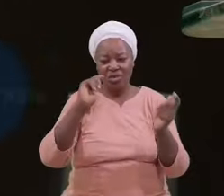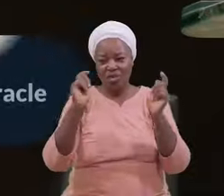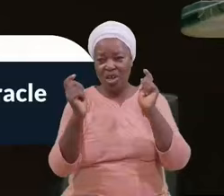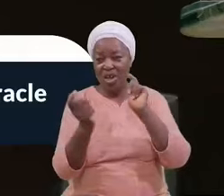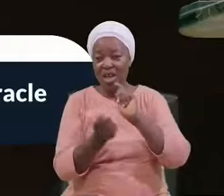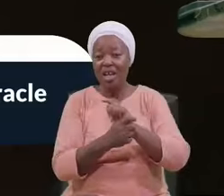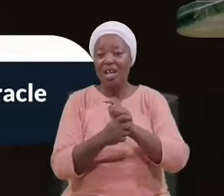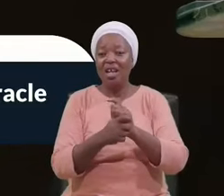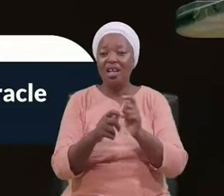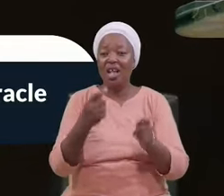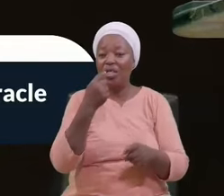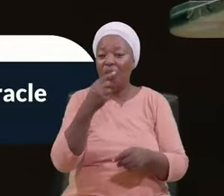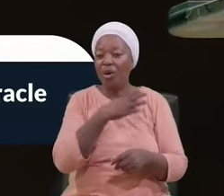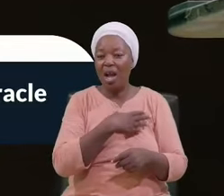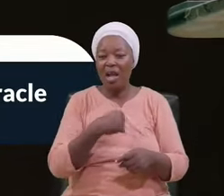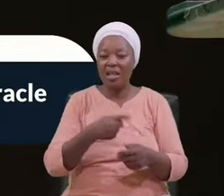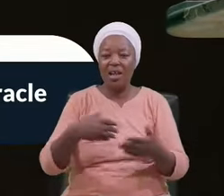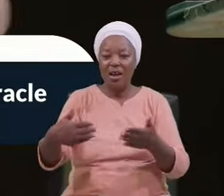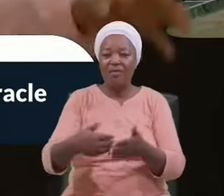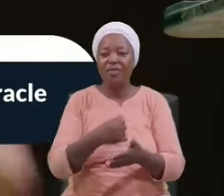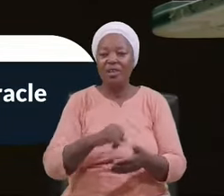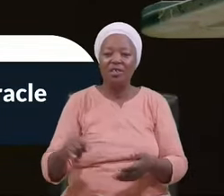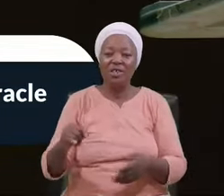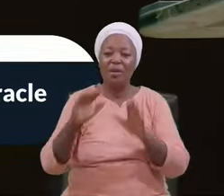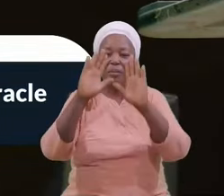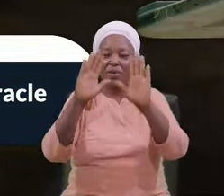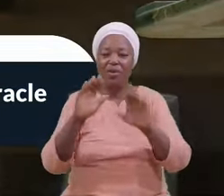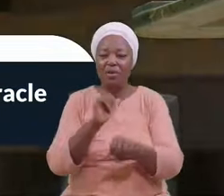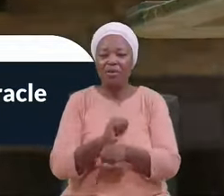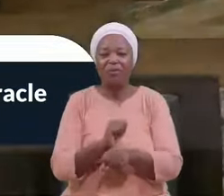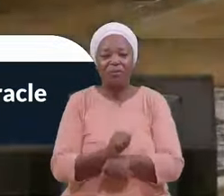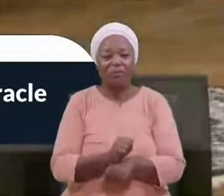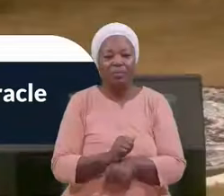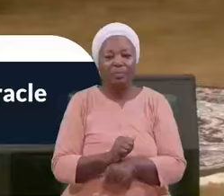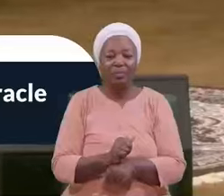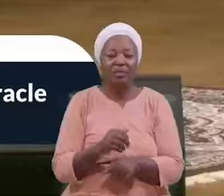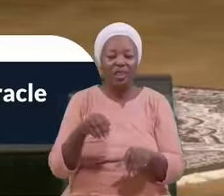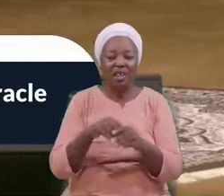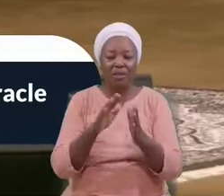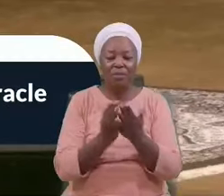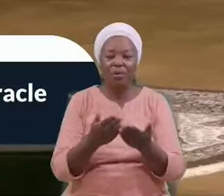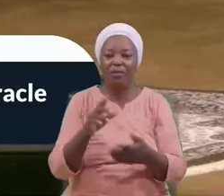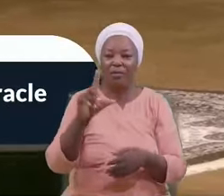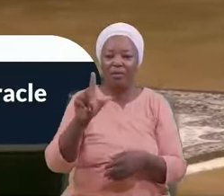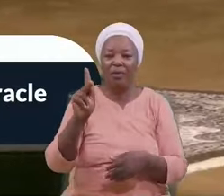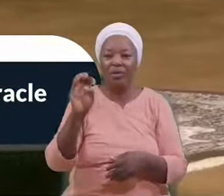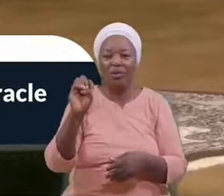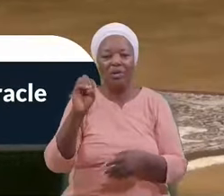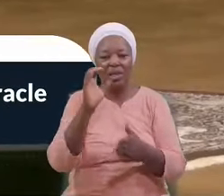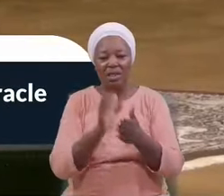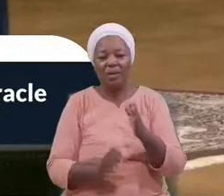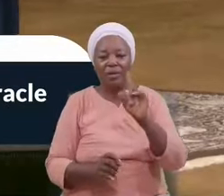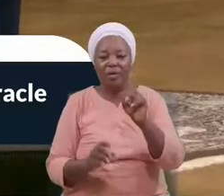le miracle rafraîchissant. Luc, chapitre 1.